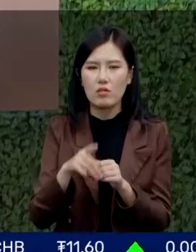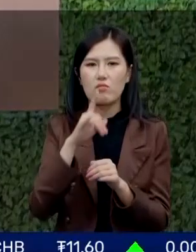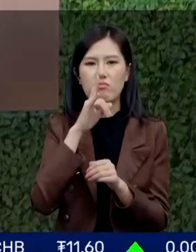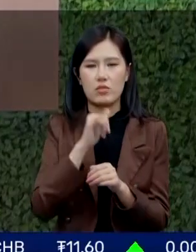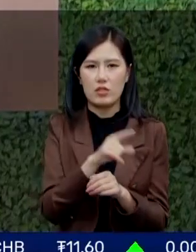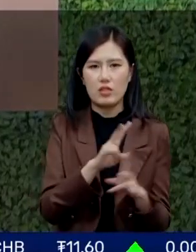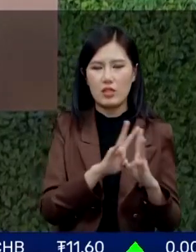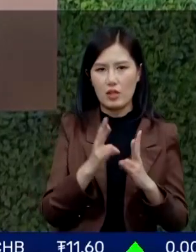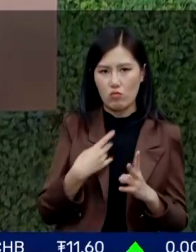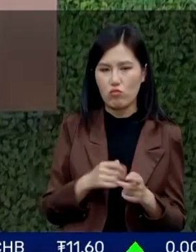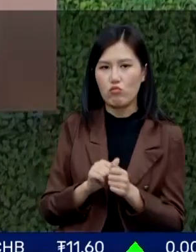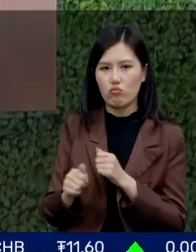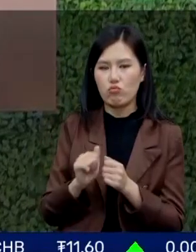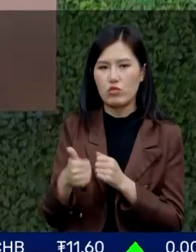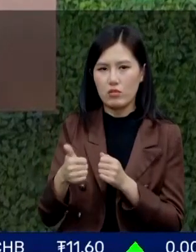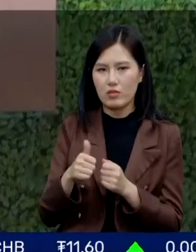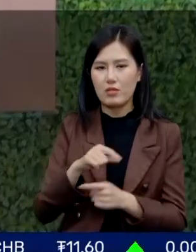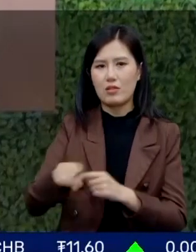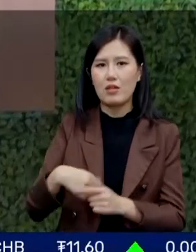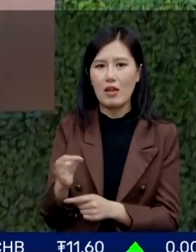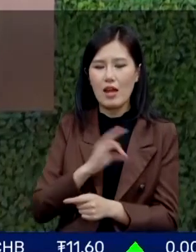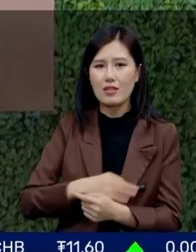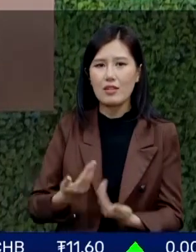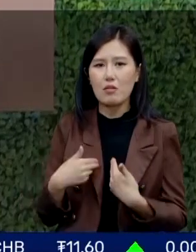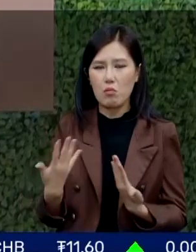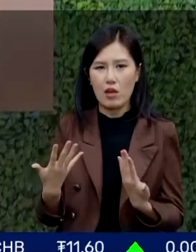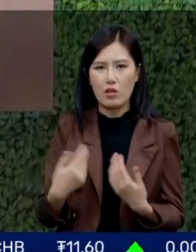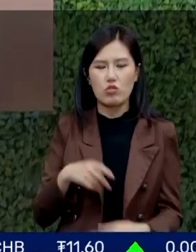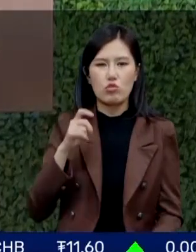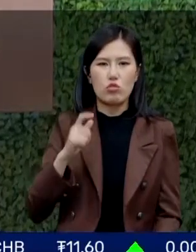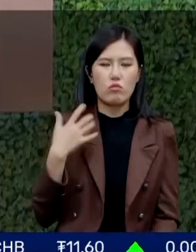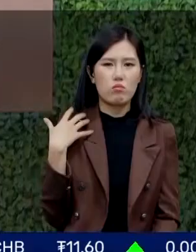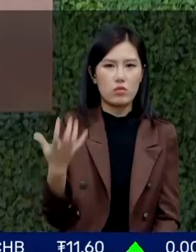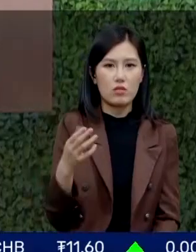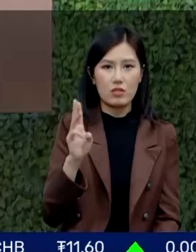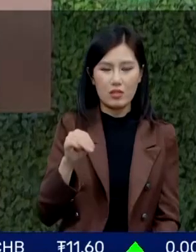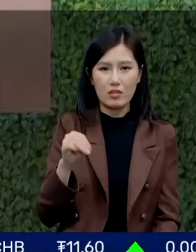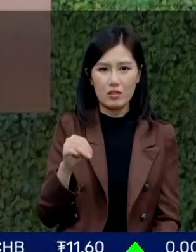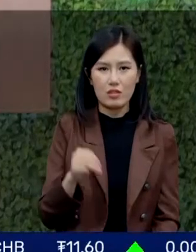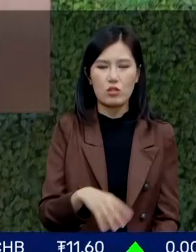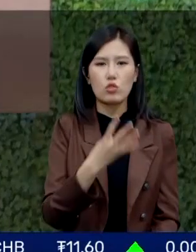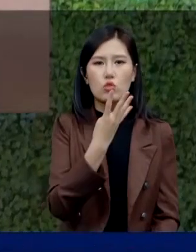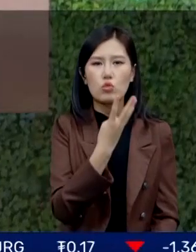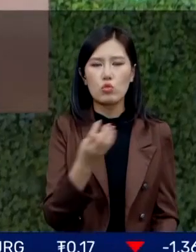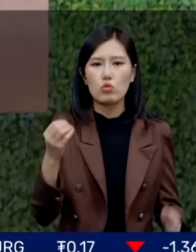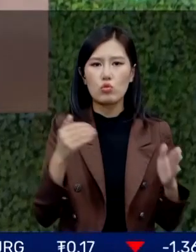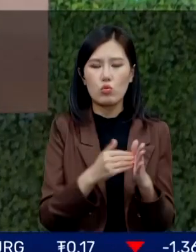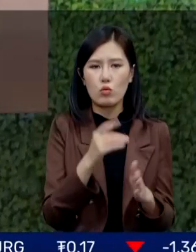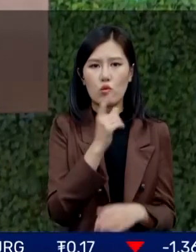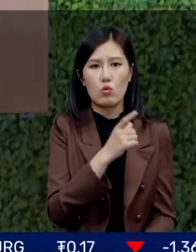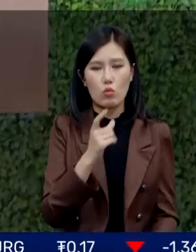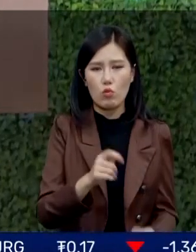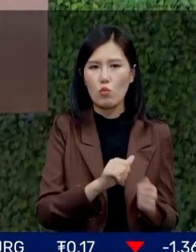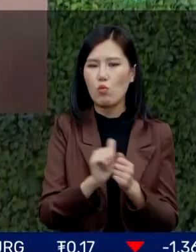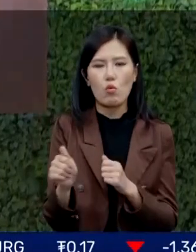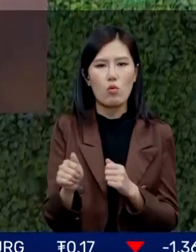тий үр шимн байхгүй учраас хүмүүс төлөхгүй байгаа шүү дээ. Тийм учраас хүмүүс төлөхгүй 400 мянган хүн төлөхгүй ингээд яваад